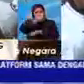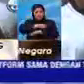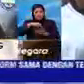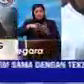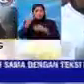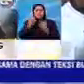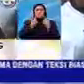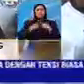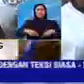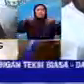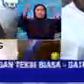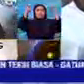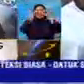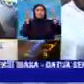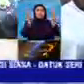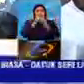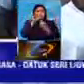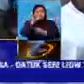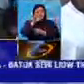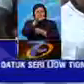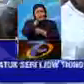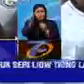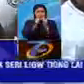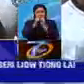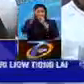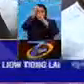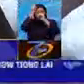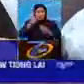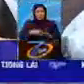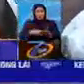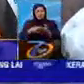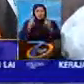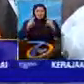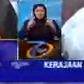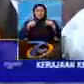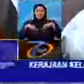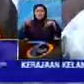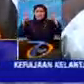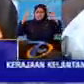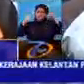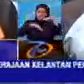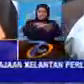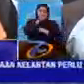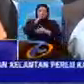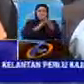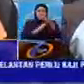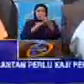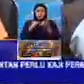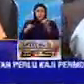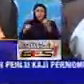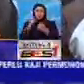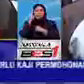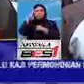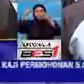perlawanan ketiga dan dengan Kemenangan hari ini kita berjaya layak ke searuh akhir per seterusnya adalah bertemu dengan smti di Kuala